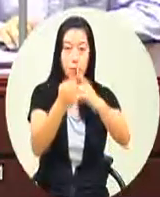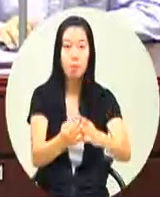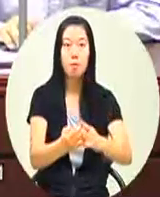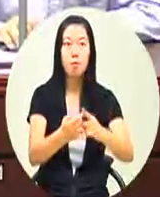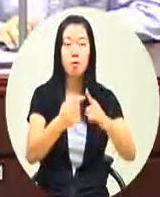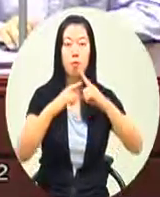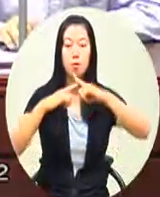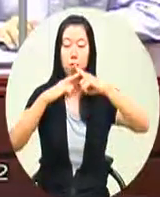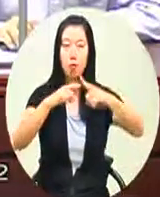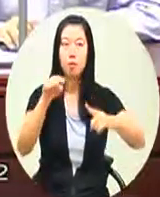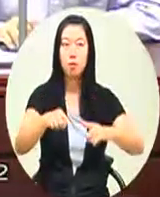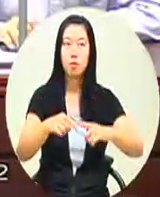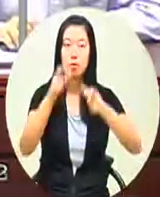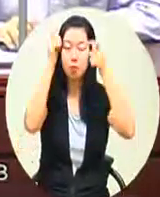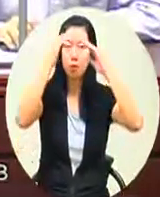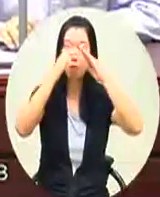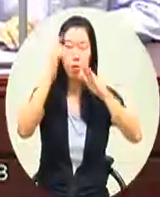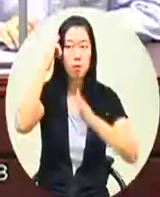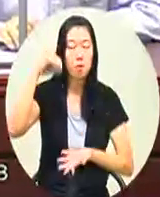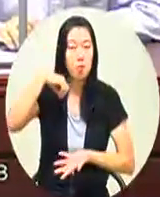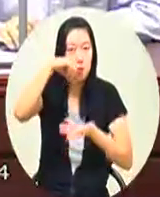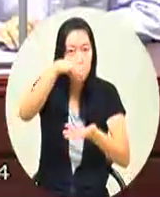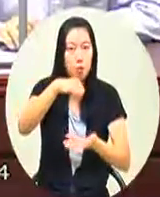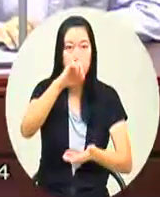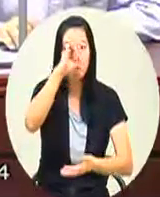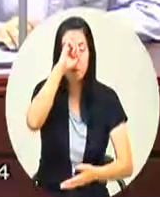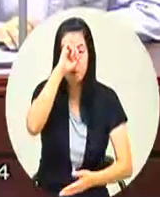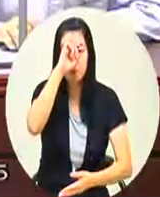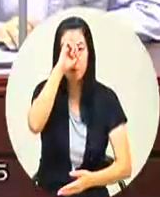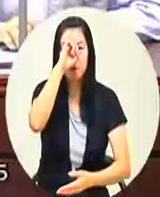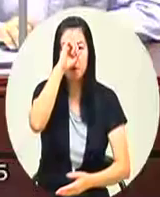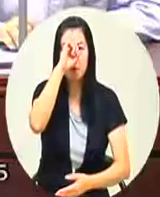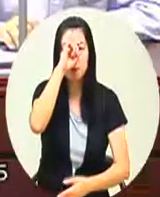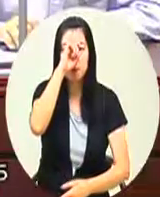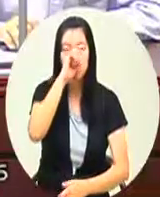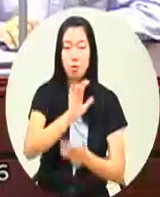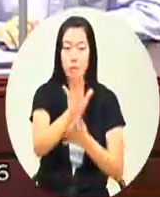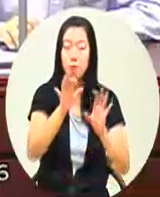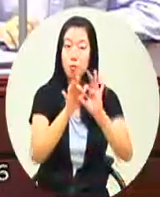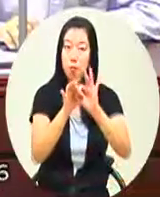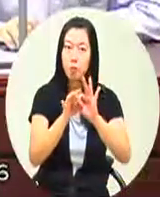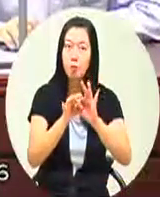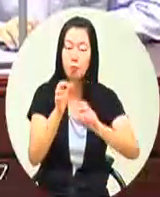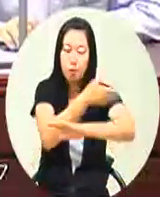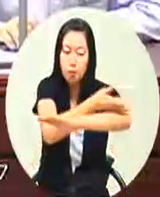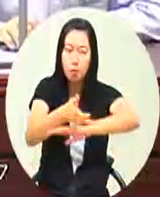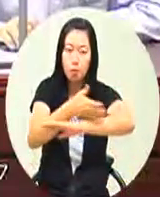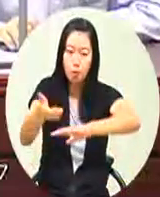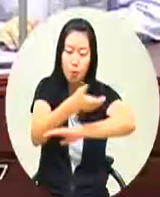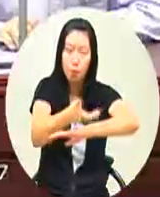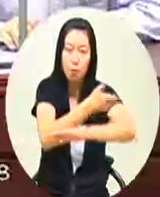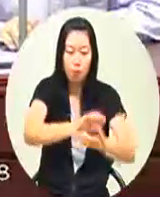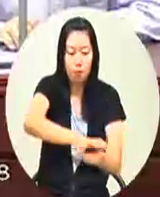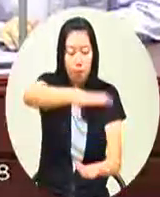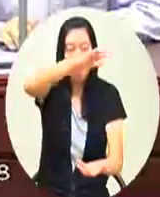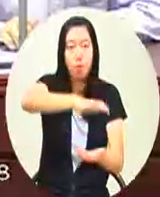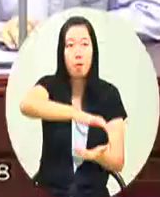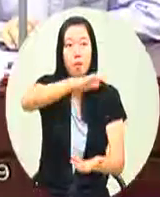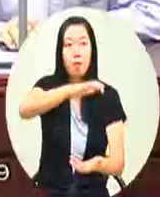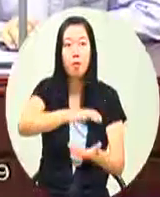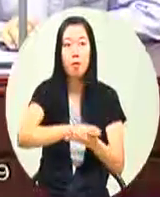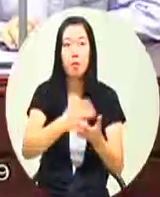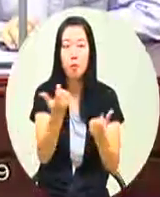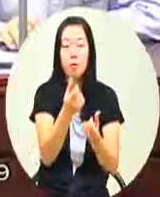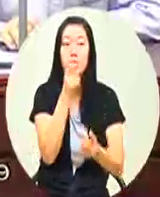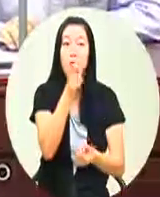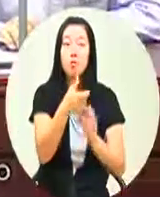把高雄市政府的意见，希望他们把这些相关的清淤的这个量体，它的清淤量体其实那个叫